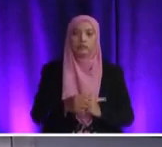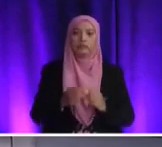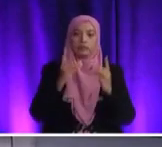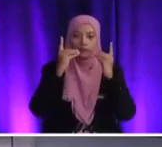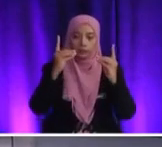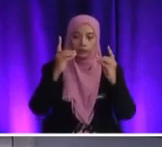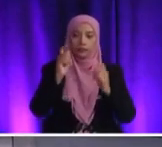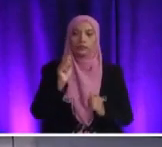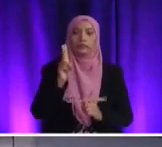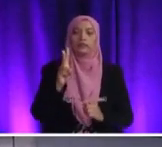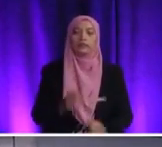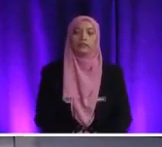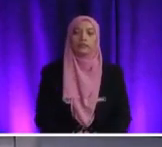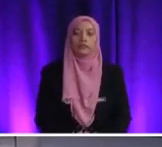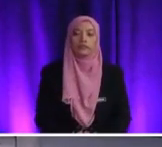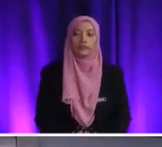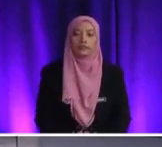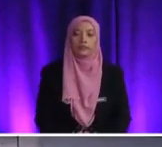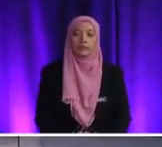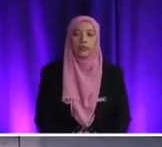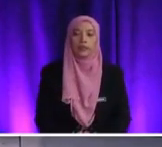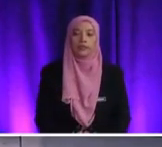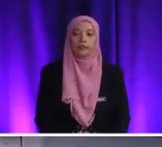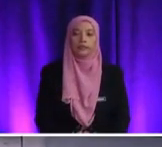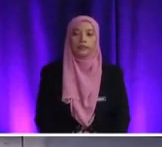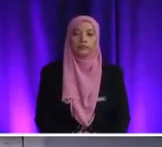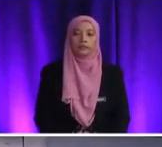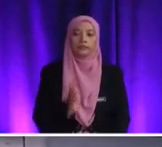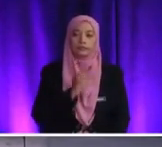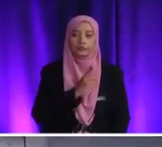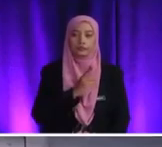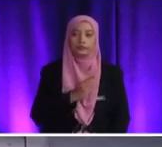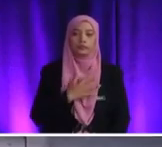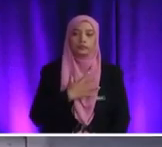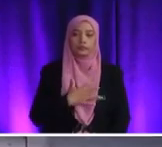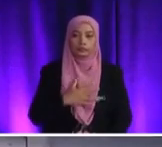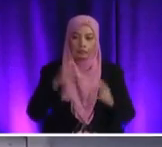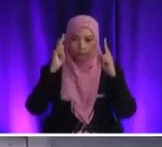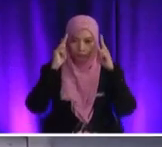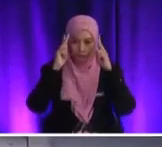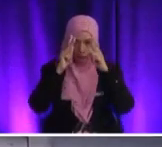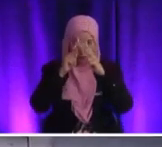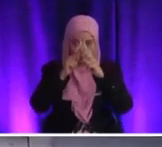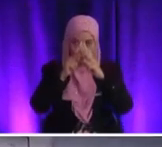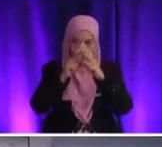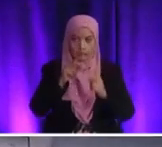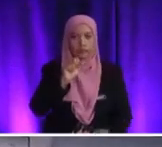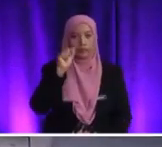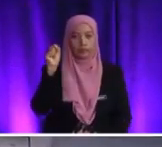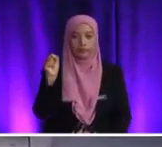sudah laki-lakinya tenang-tenang dalam keadaan yang fokus setiap sore oke Ah ini Abang visi tak sosok yang sama-sama kita cintai